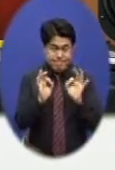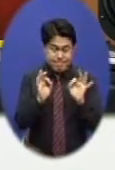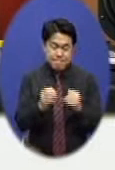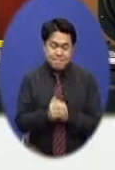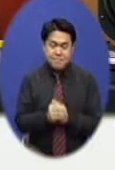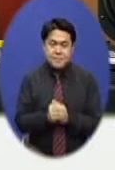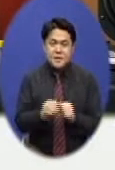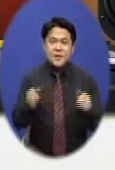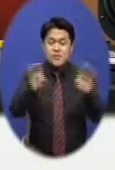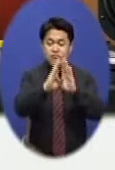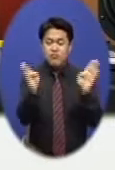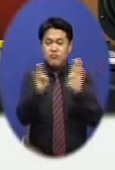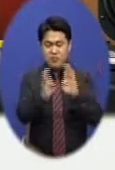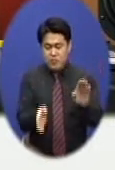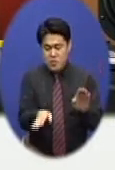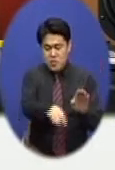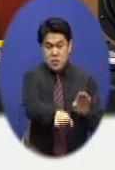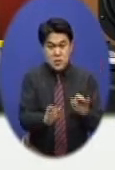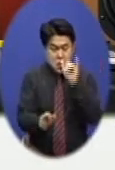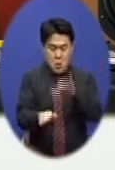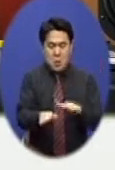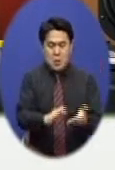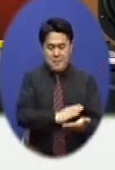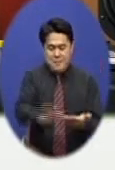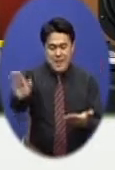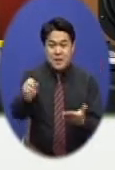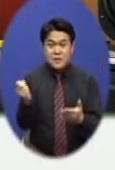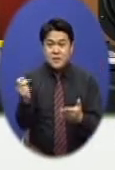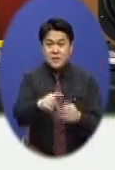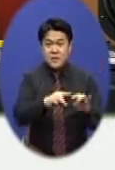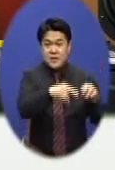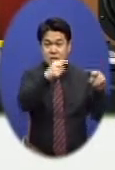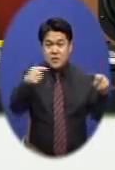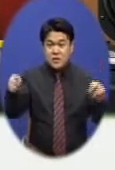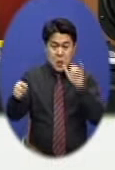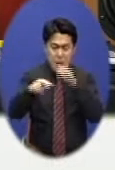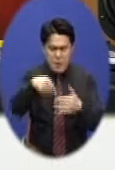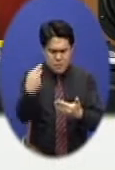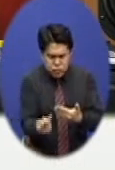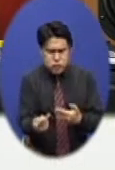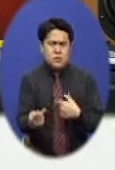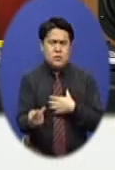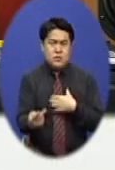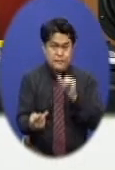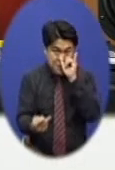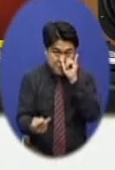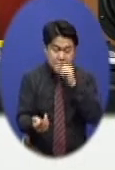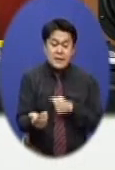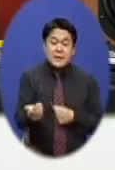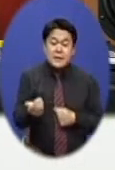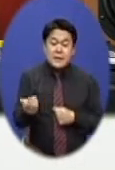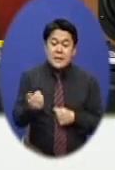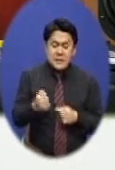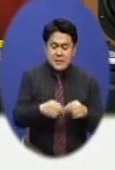가급적이면 문턱을 쫙 이렇게 없애시고 그렇죠. 그다음에 전기줄 같은 데 걸려가지고 넘어지지 않게